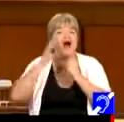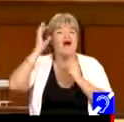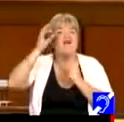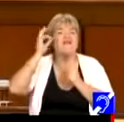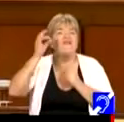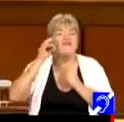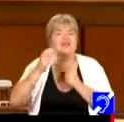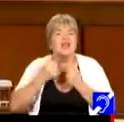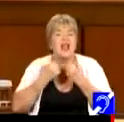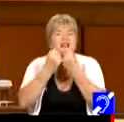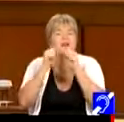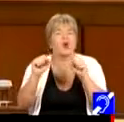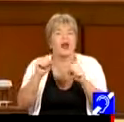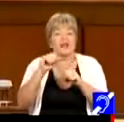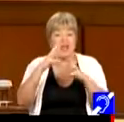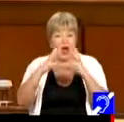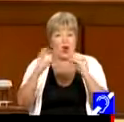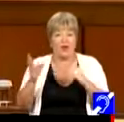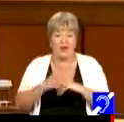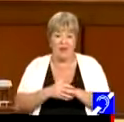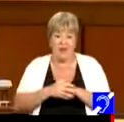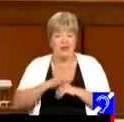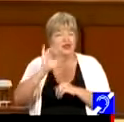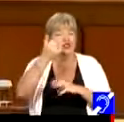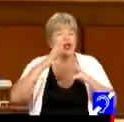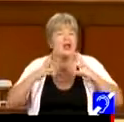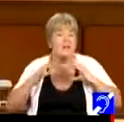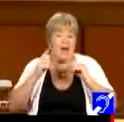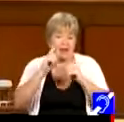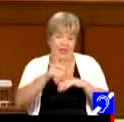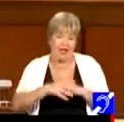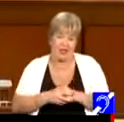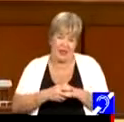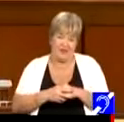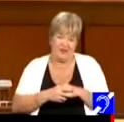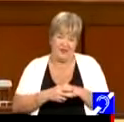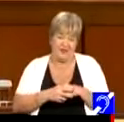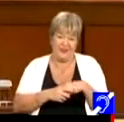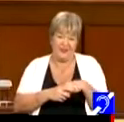aspirațiile de democrație și libertate ale națiunii.